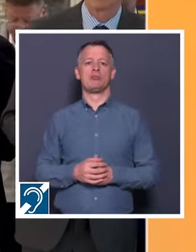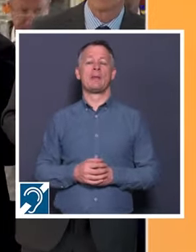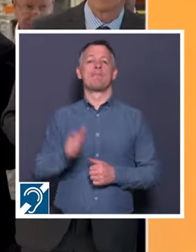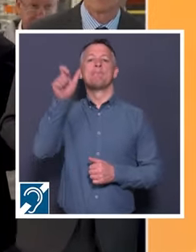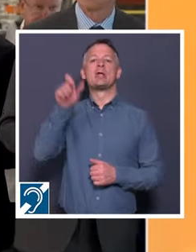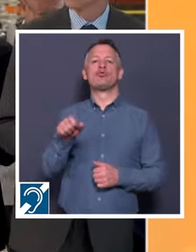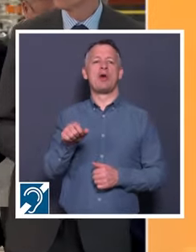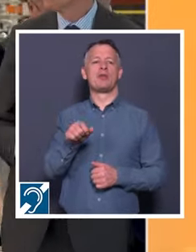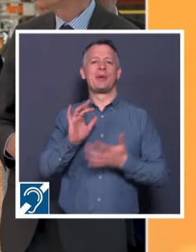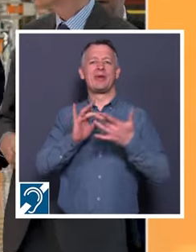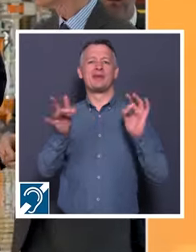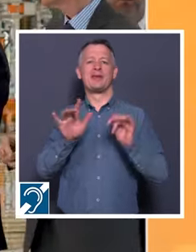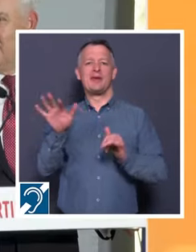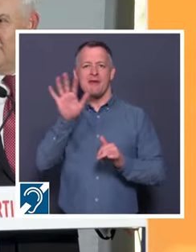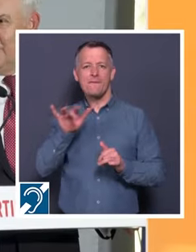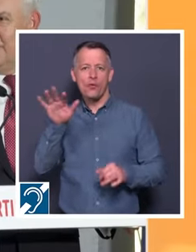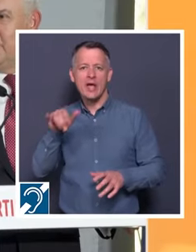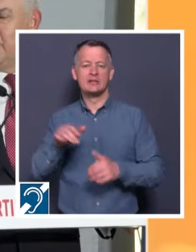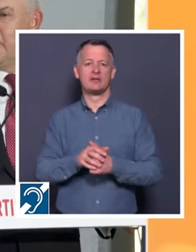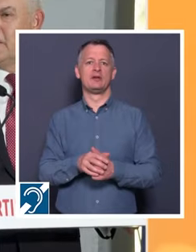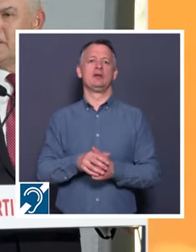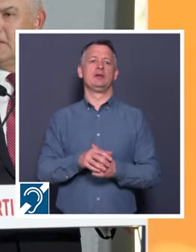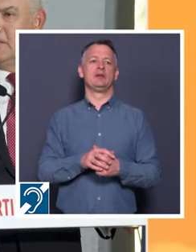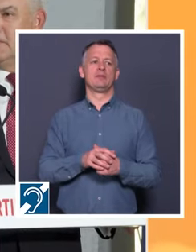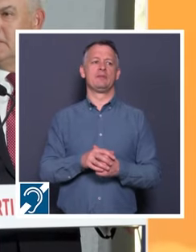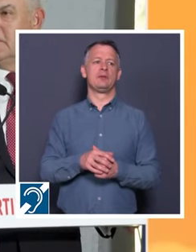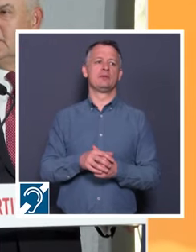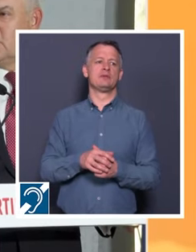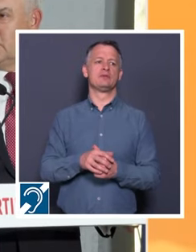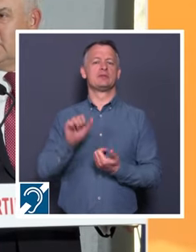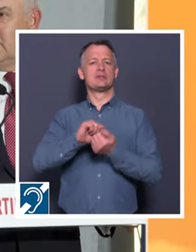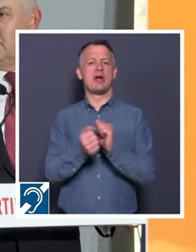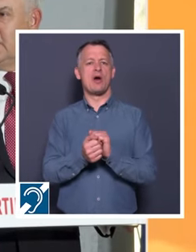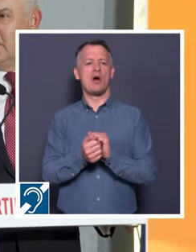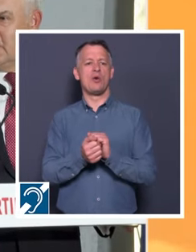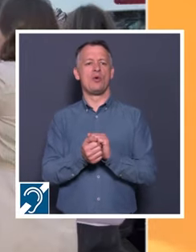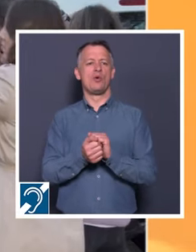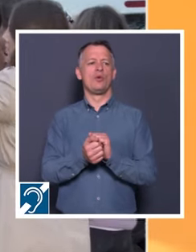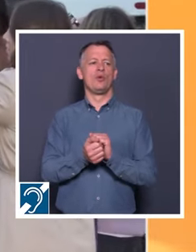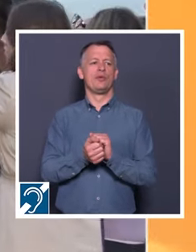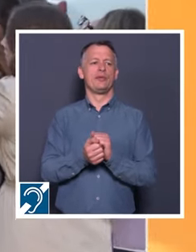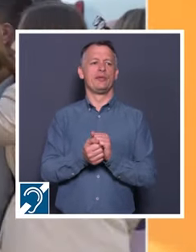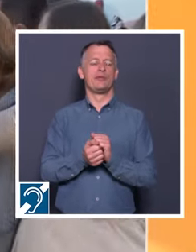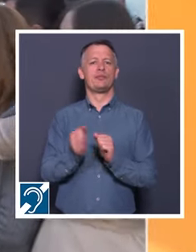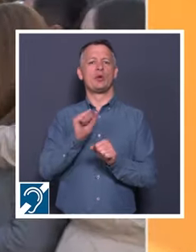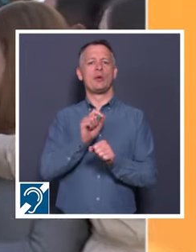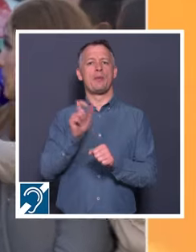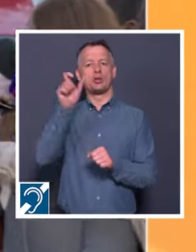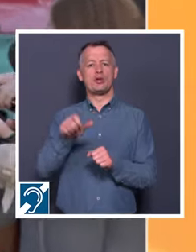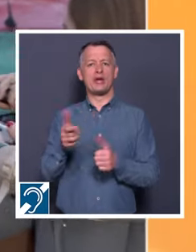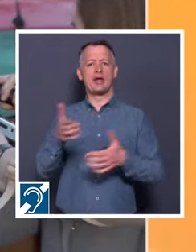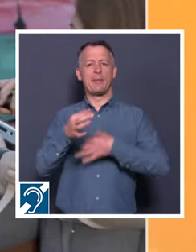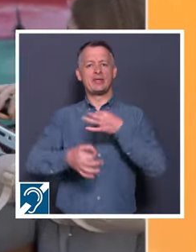influenceri sau în oamenii care îmi pun, care îmi explică lucruri pe internet.